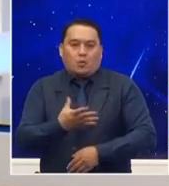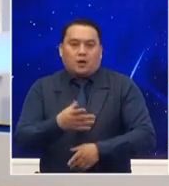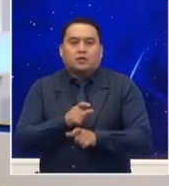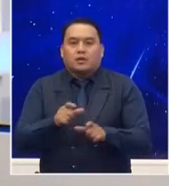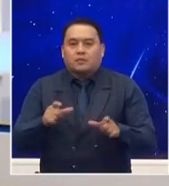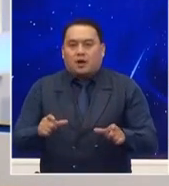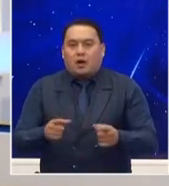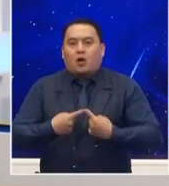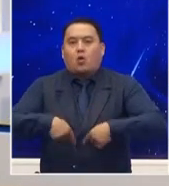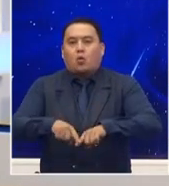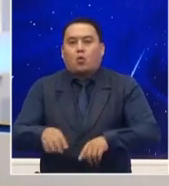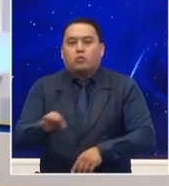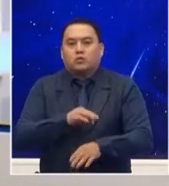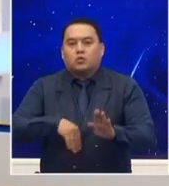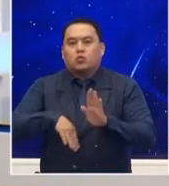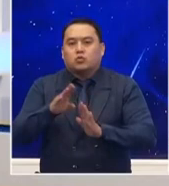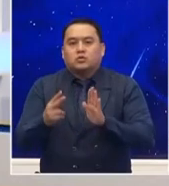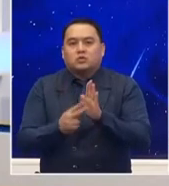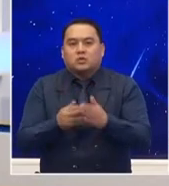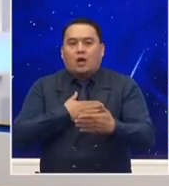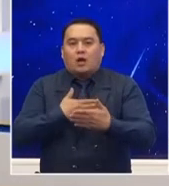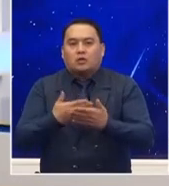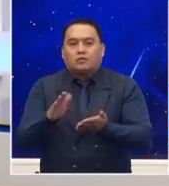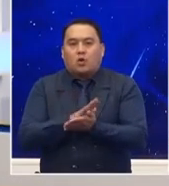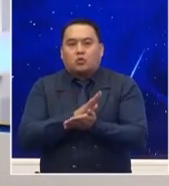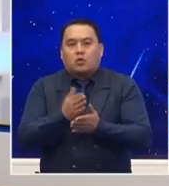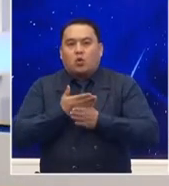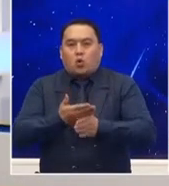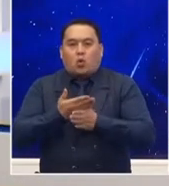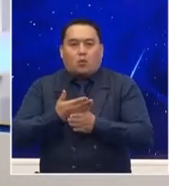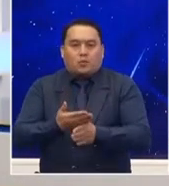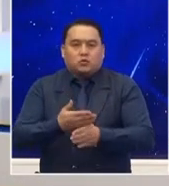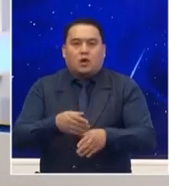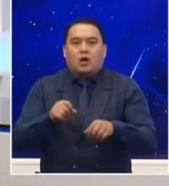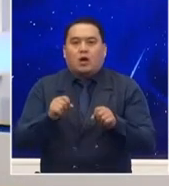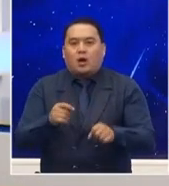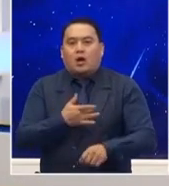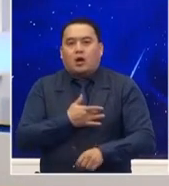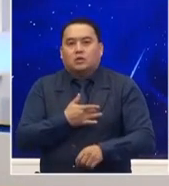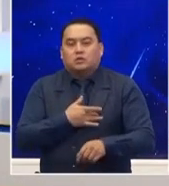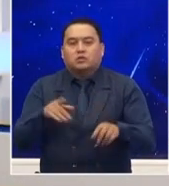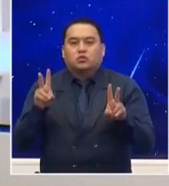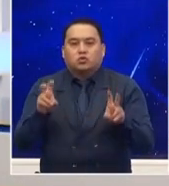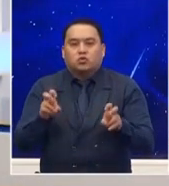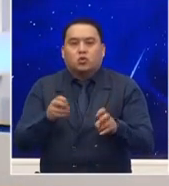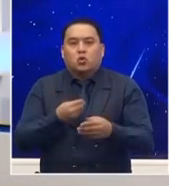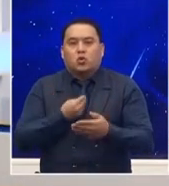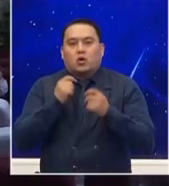арналды. Облысымыздың ең үздік 8 волонтері ерен еңбектері үшін облыс әкімінің асыл жүрек сыйлығымен